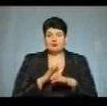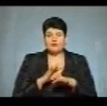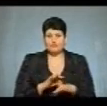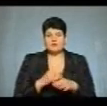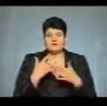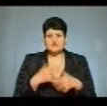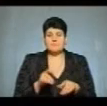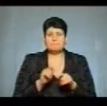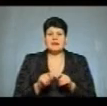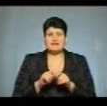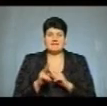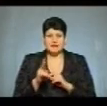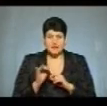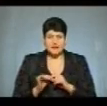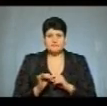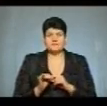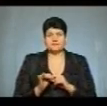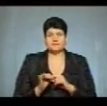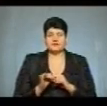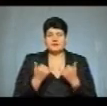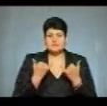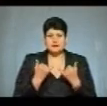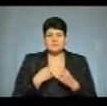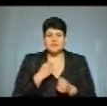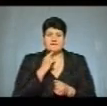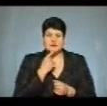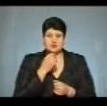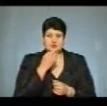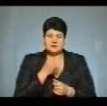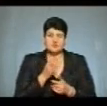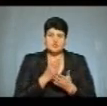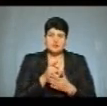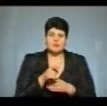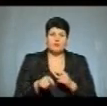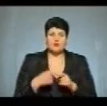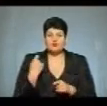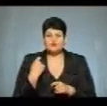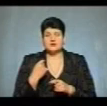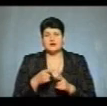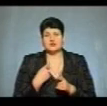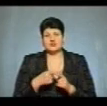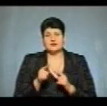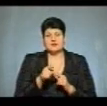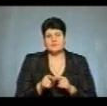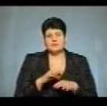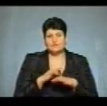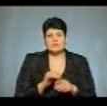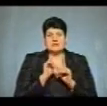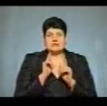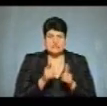вже перевірки. І тому зараз мені важко сказати, чи є там якісь порушення, чи там все відбувається